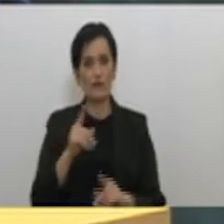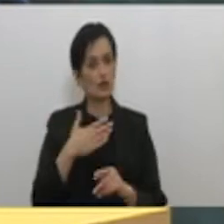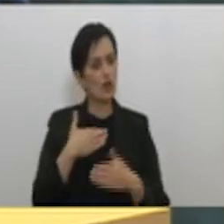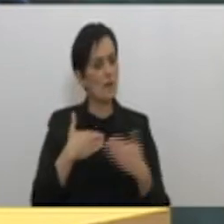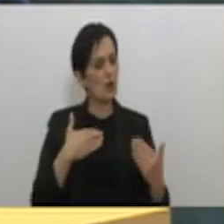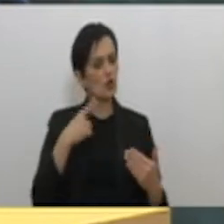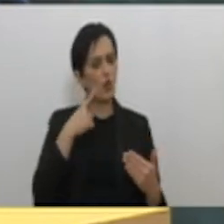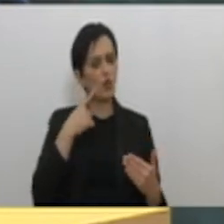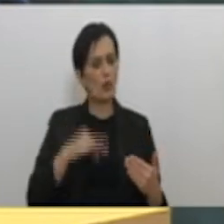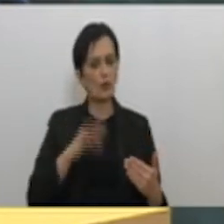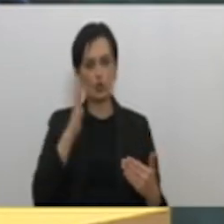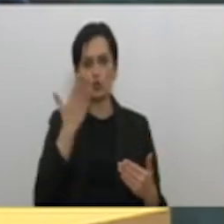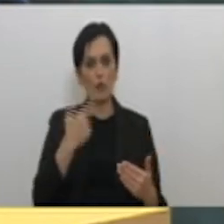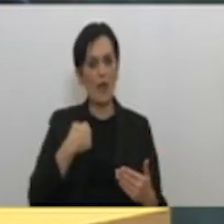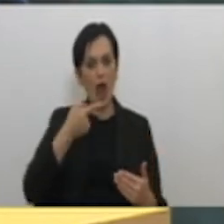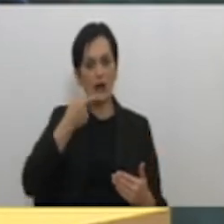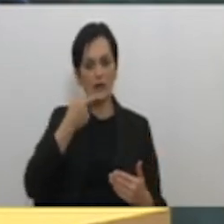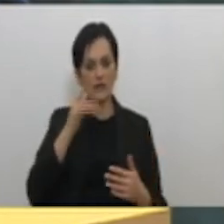crezut, roșe armet.